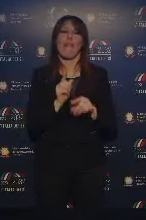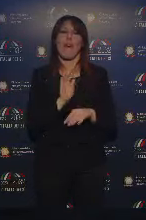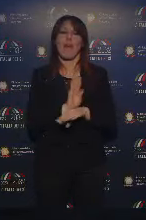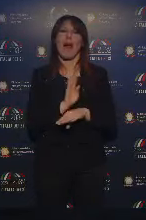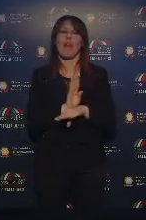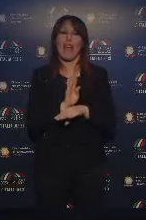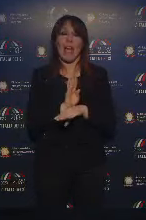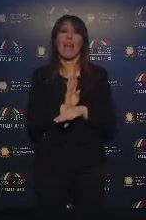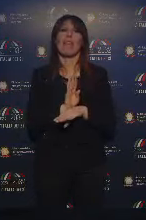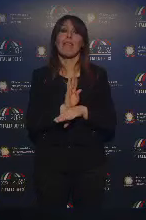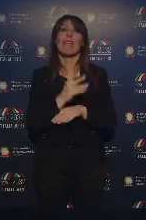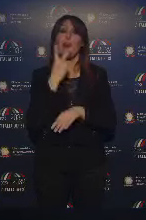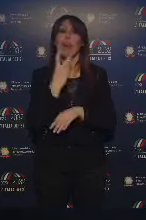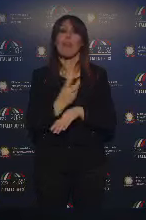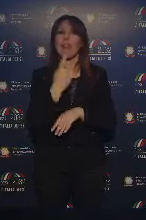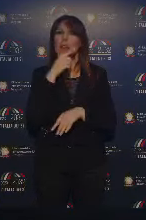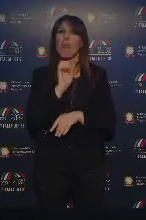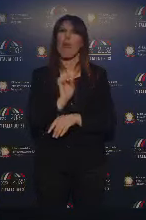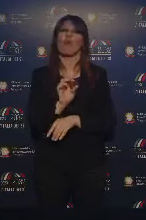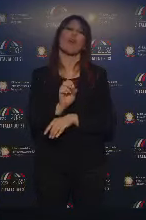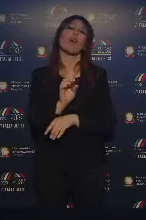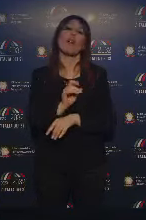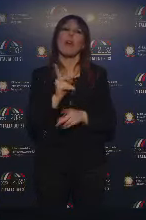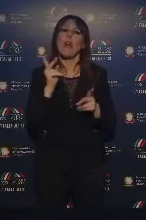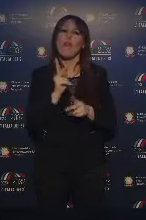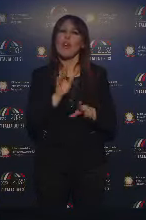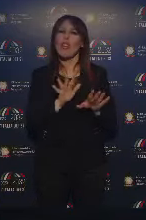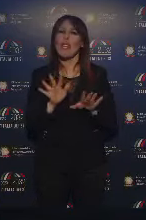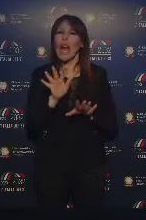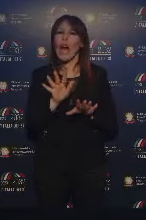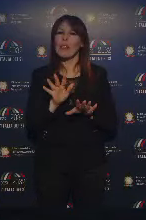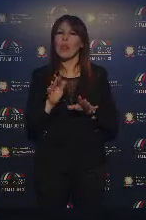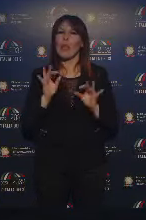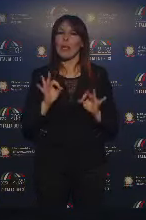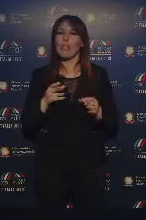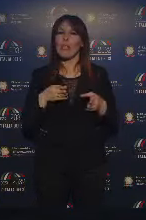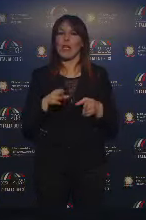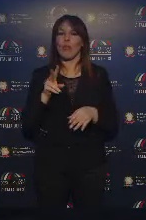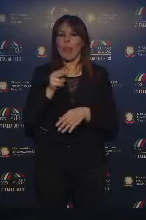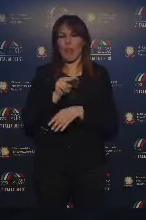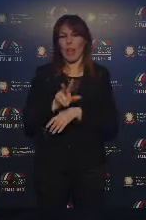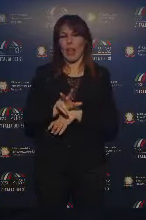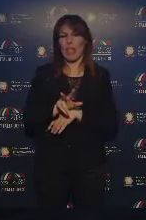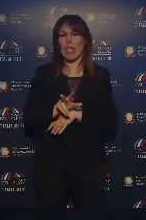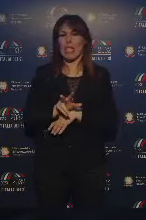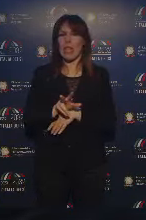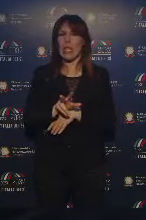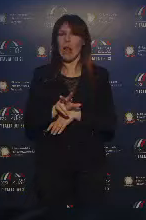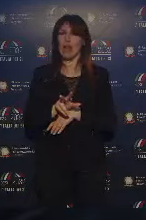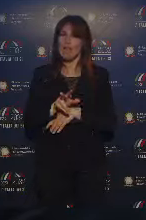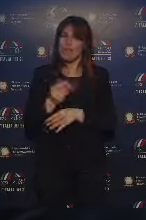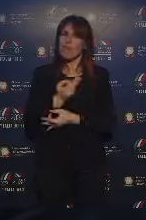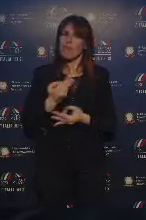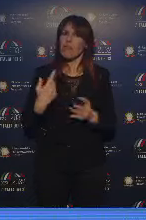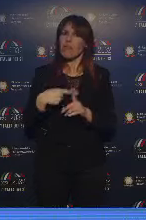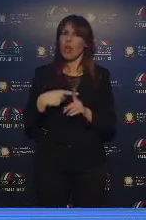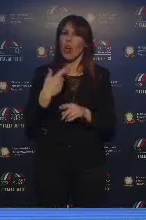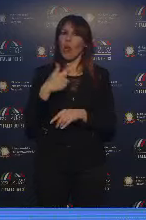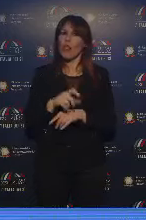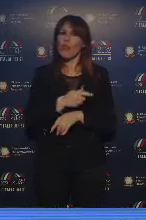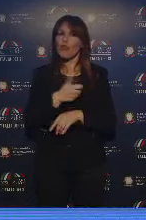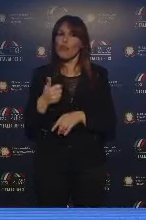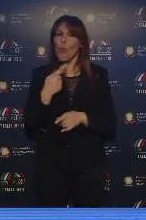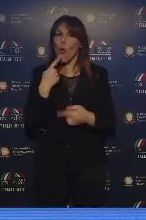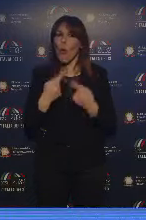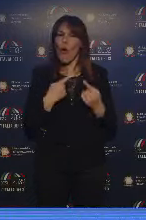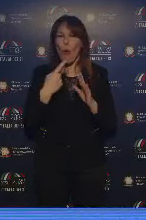patente A livello educativo e devo dire che i dati della Polizia Stradale di questo 2023 sono incoraggianti perché il solo aver dibattuto